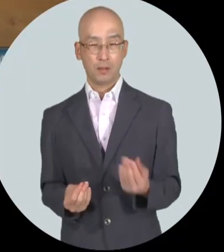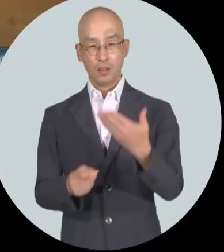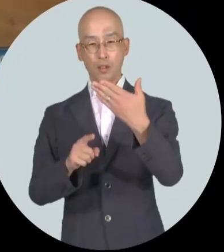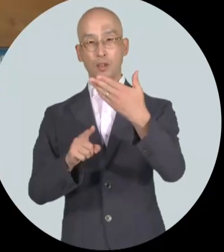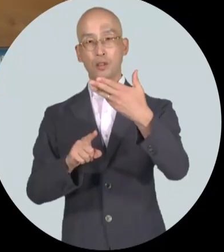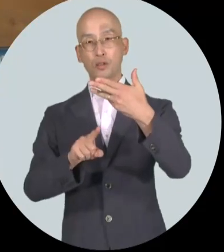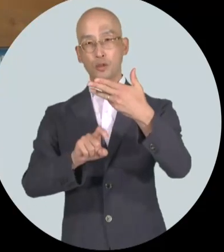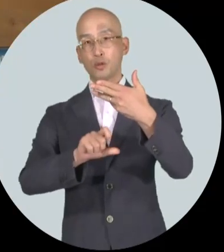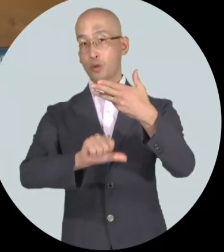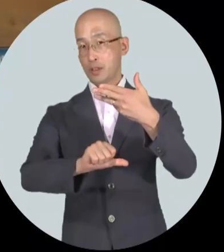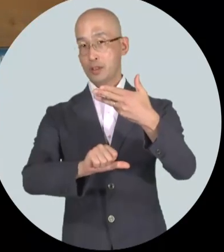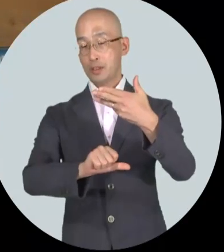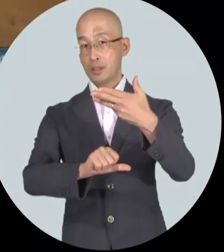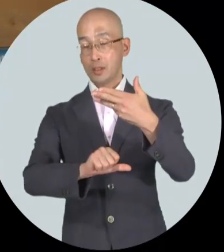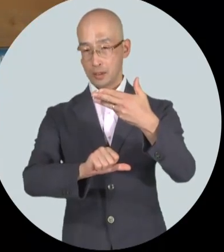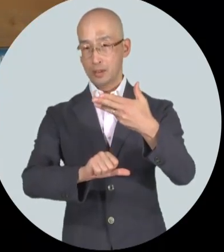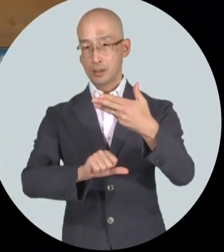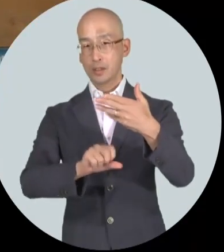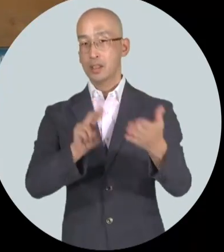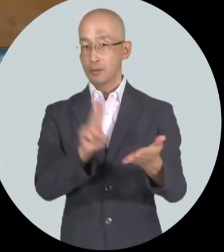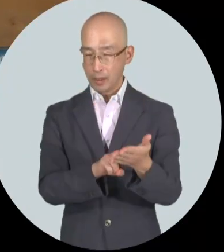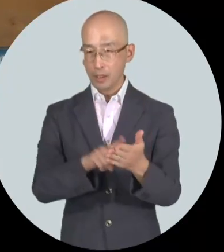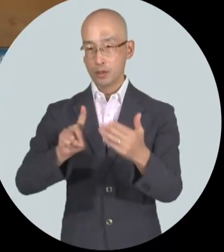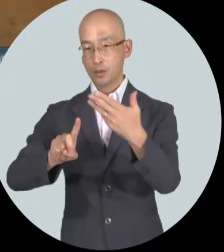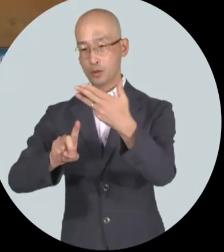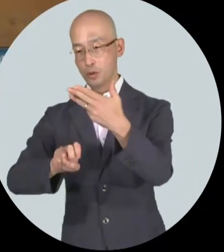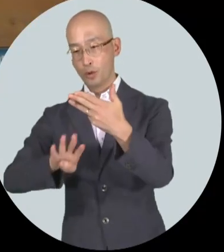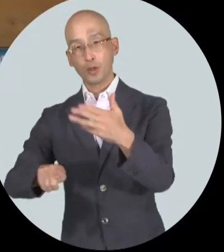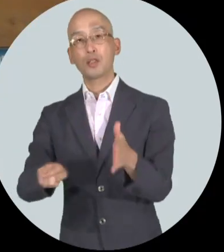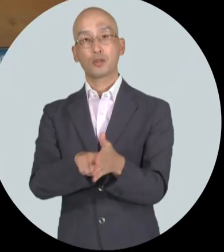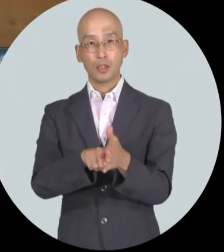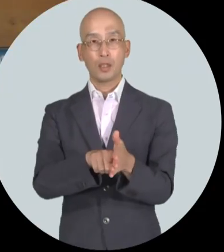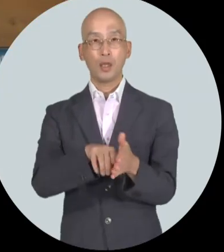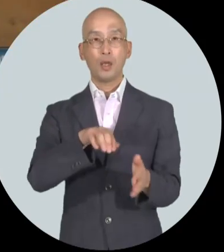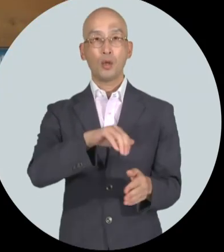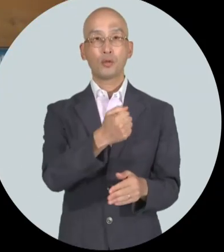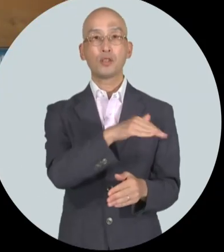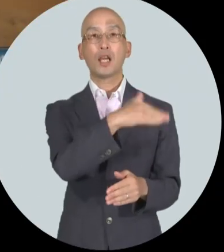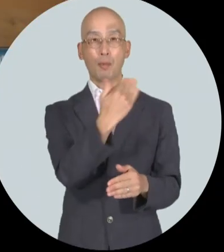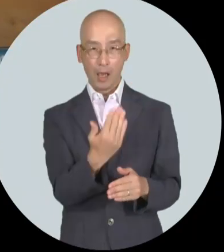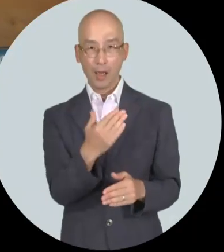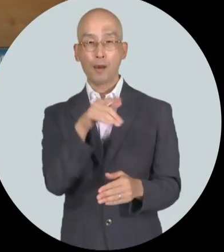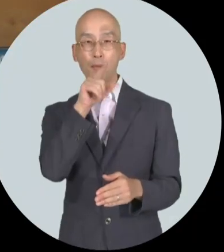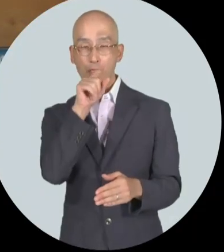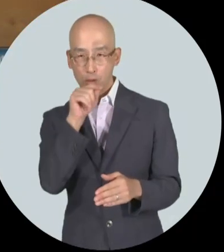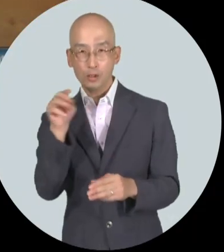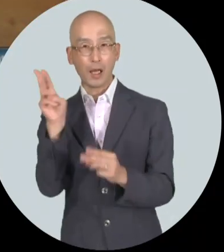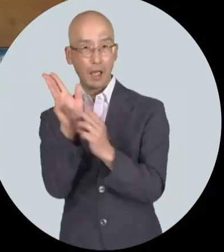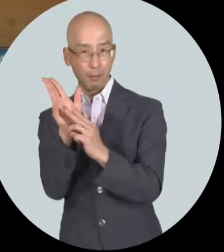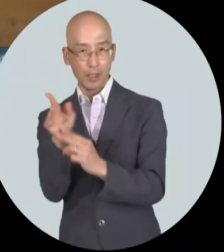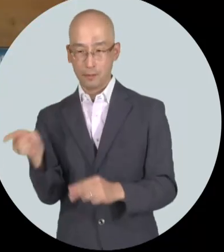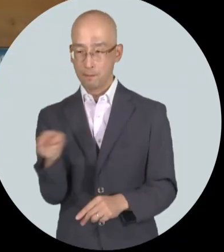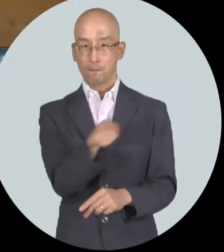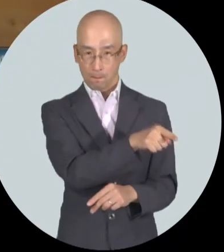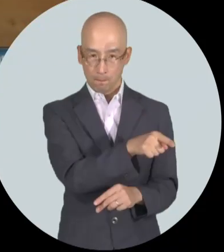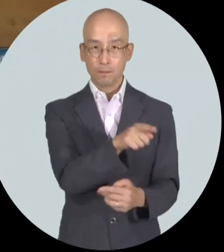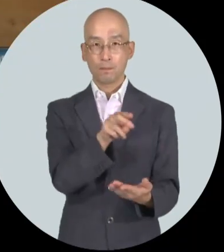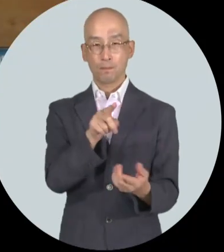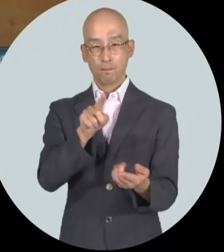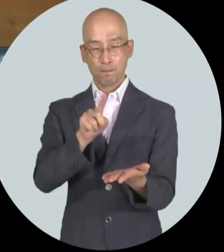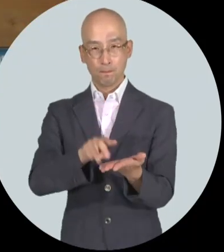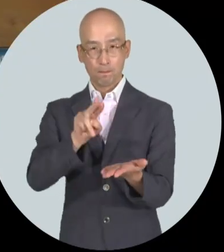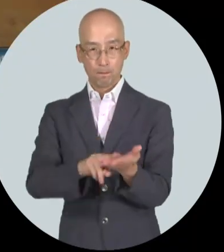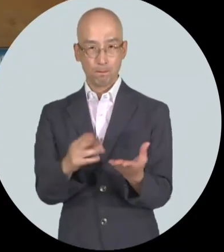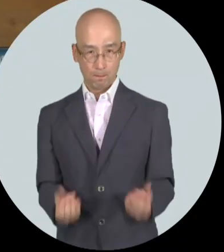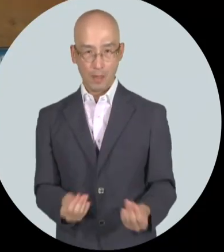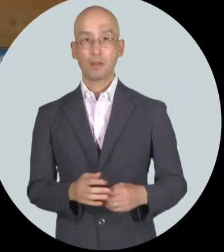まして、14日から適用しておりますが、福知山市、舞鶴市、綾部市の3市でございます。その災害救助法に基